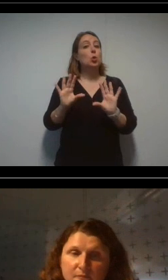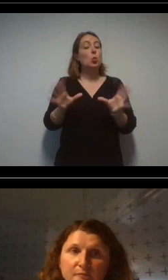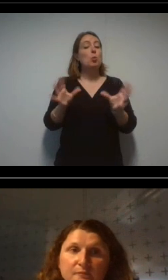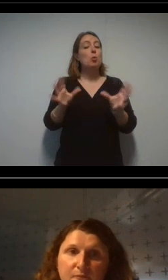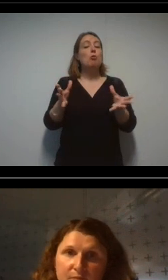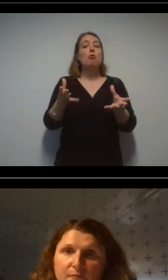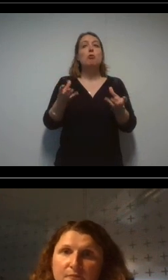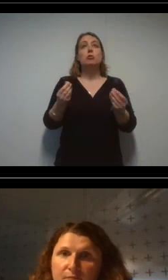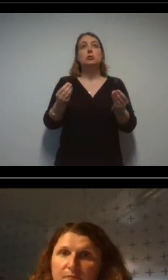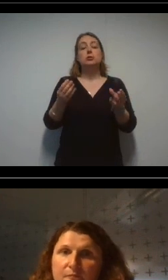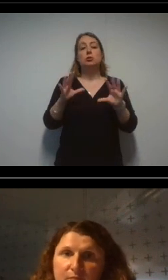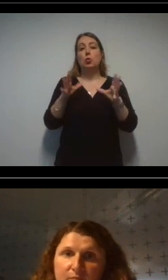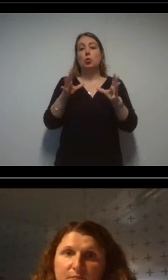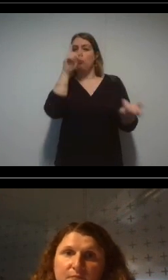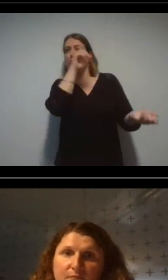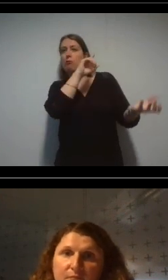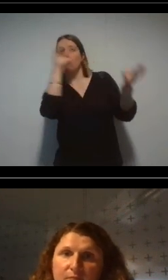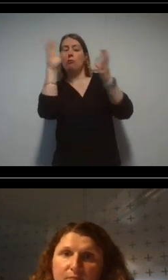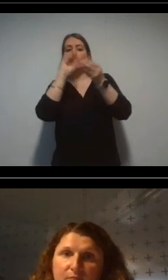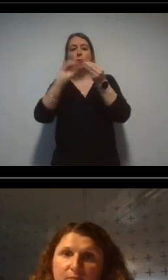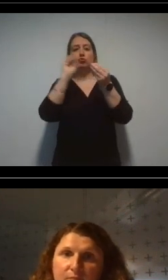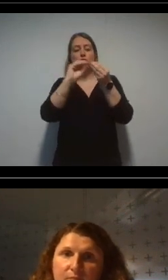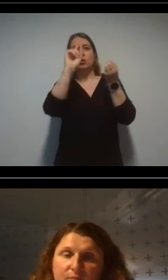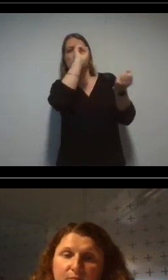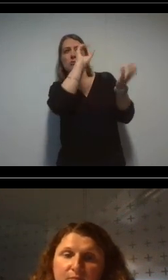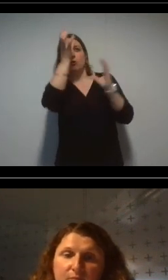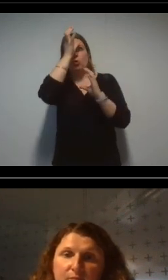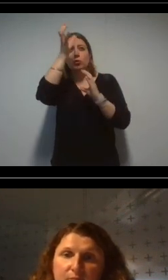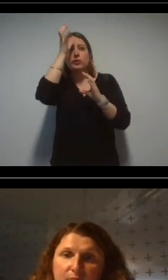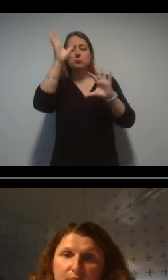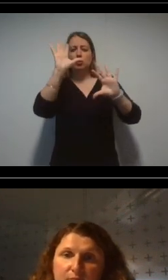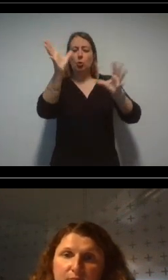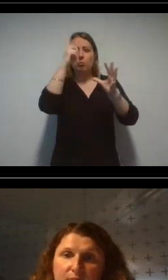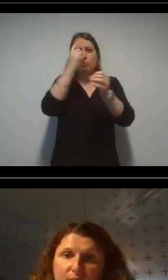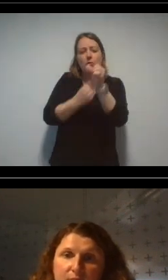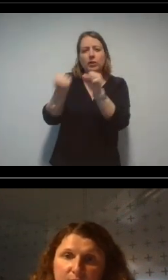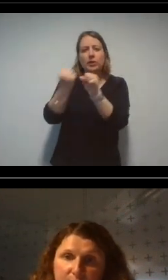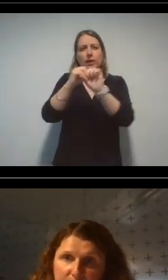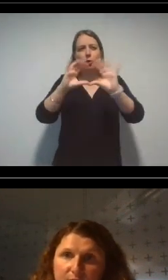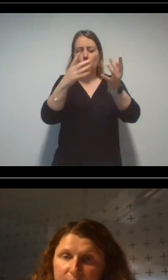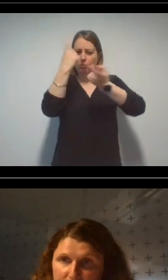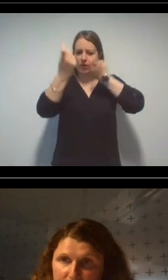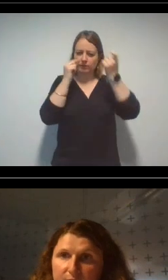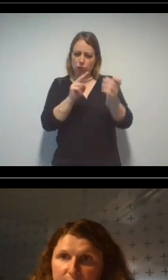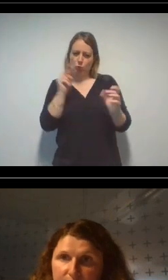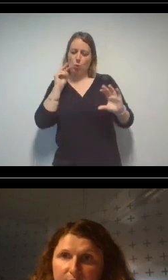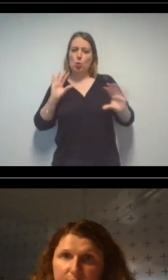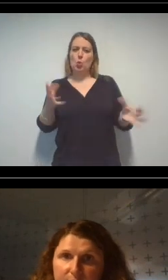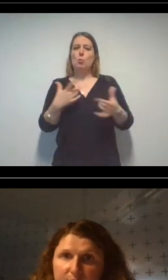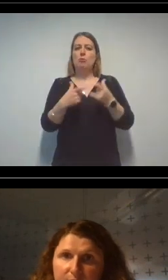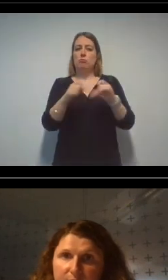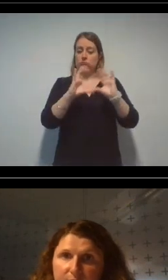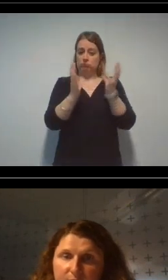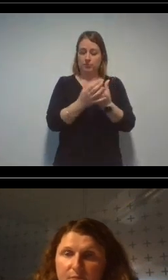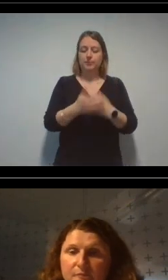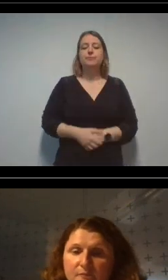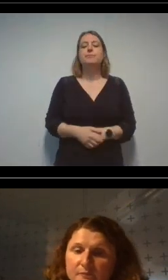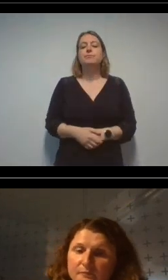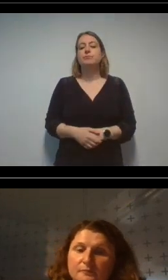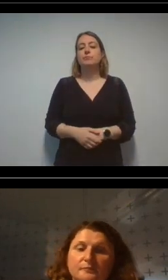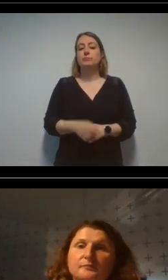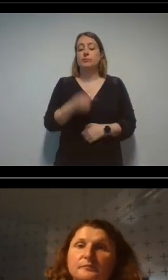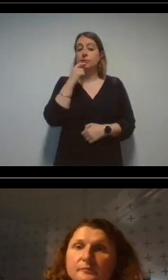on conceptualise ce produit, comment est-ce qu'on le crée, comment est-ce qu'on réfléchit tout ça. Donc, ça permet aussi d'être en contact avec